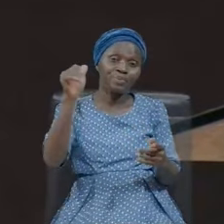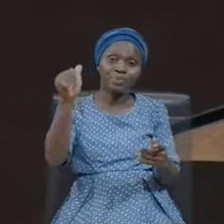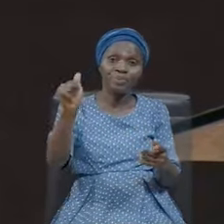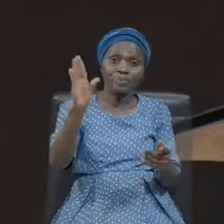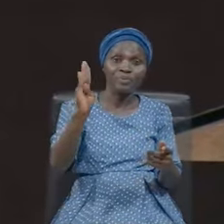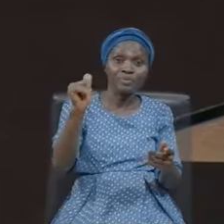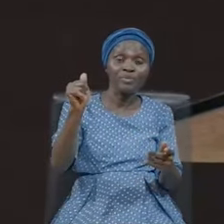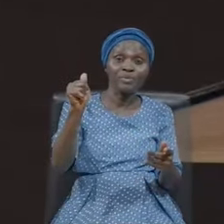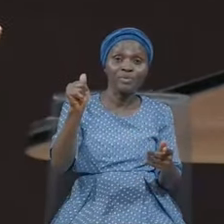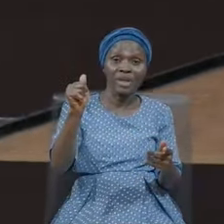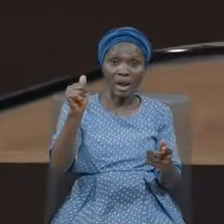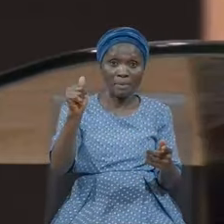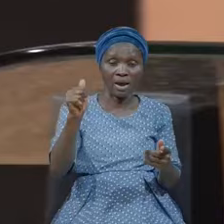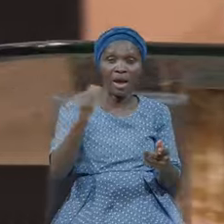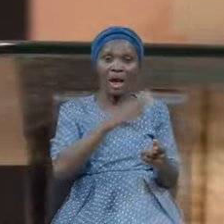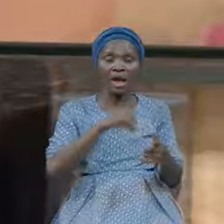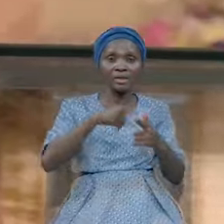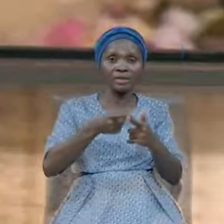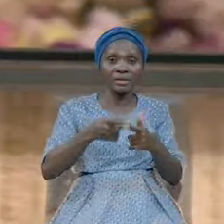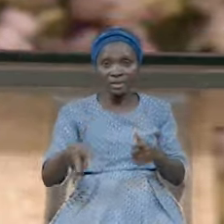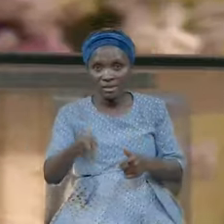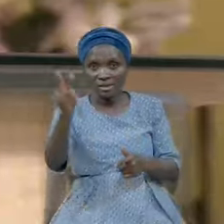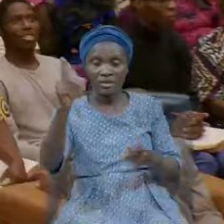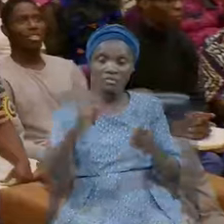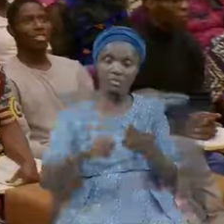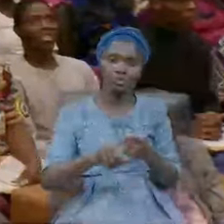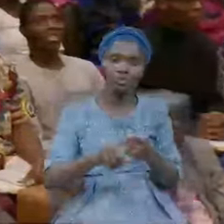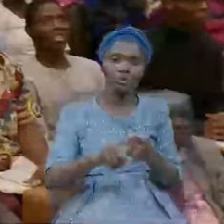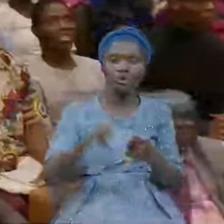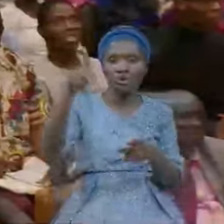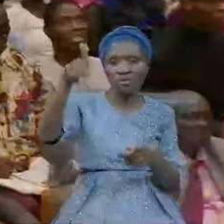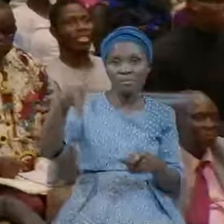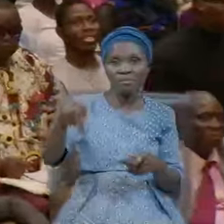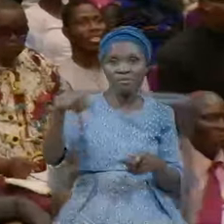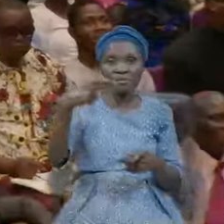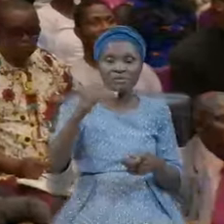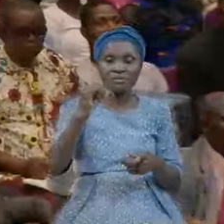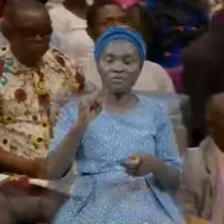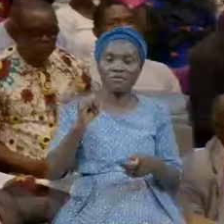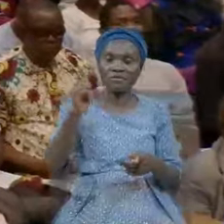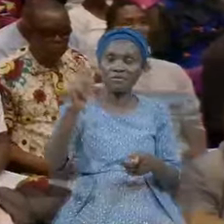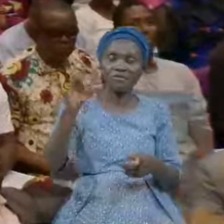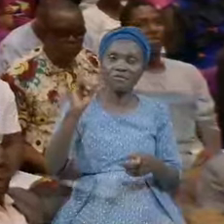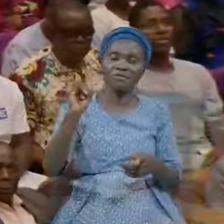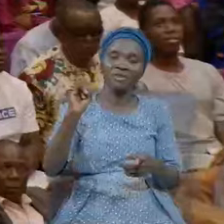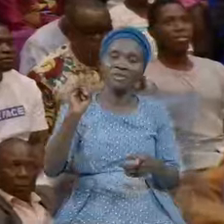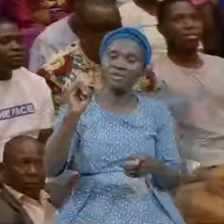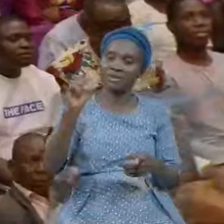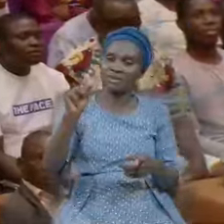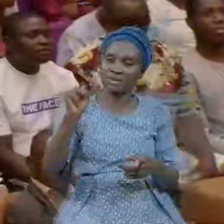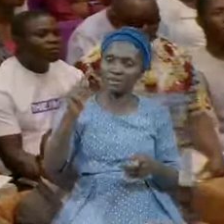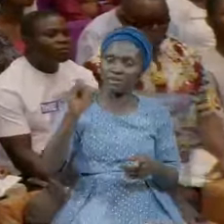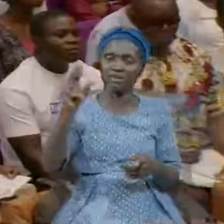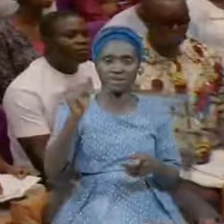des Philippines, je suis allé aux Émirats, à Dubaï et d'autres villes. Aux Émirats, là-bas, c'était